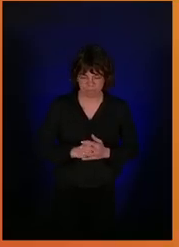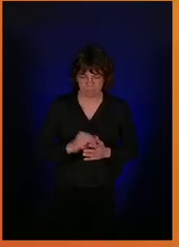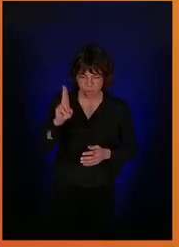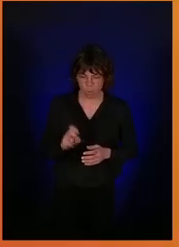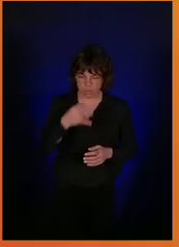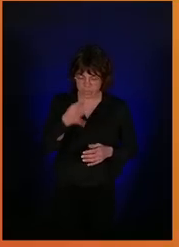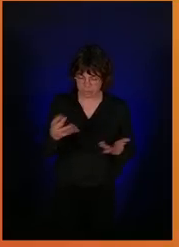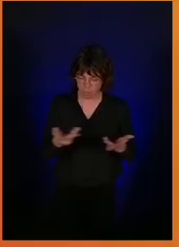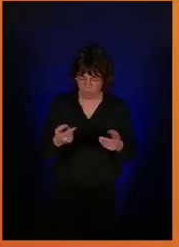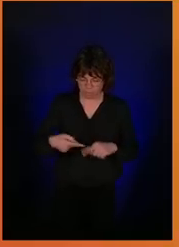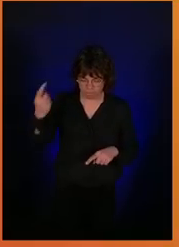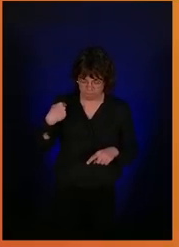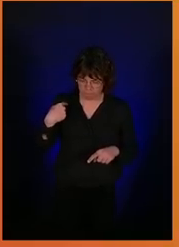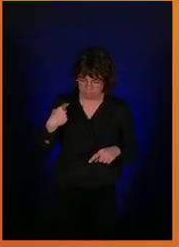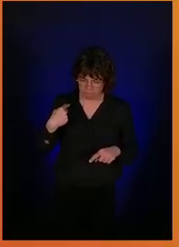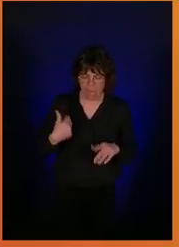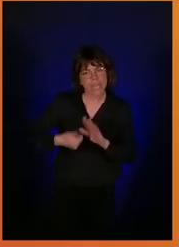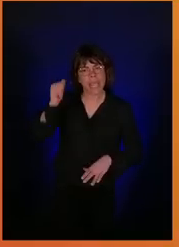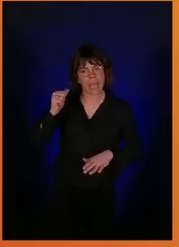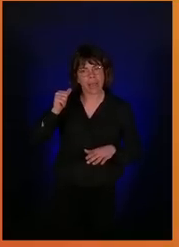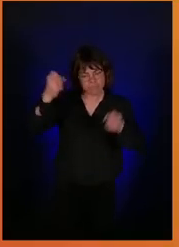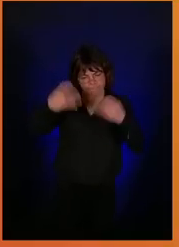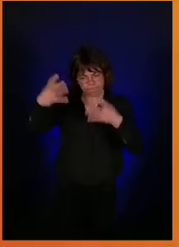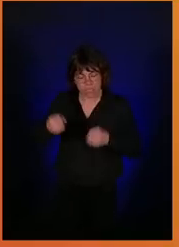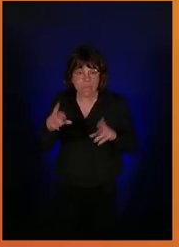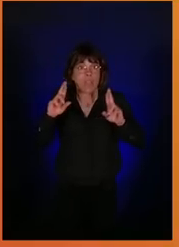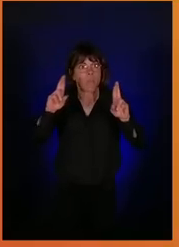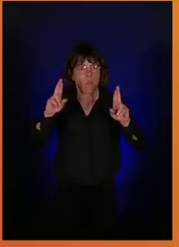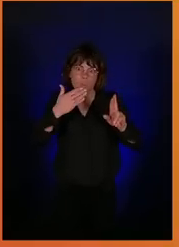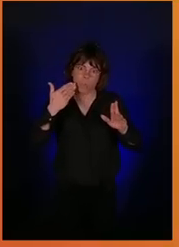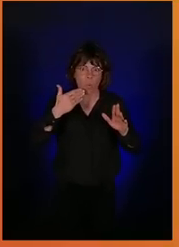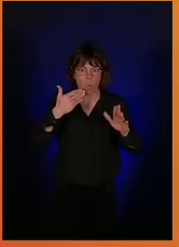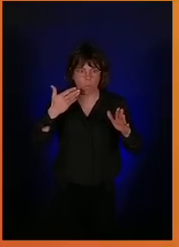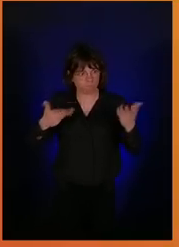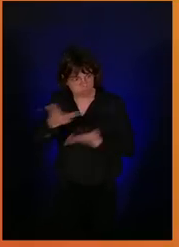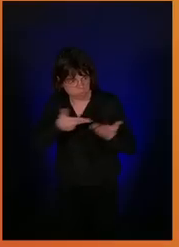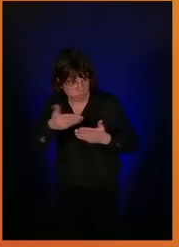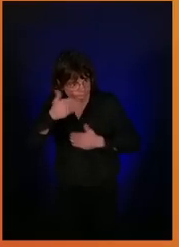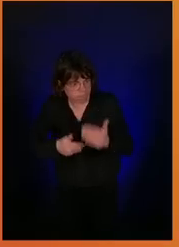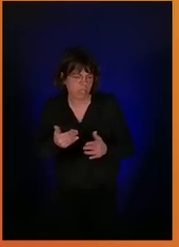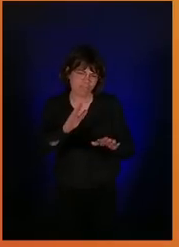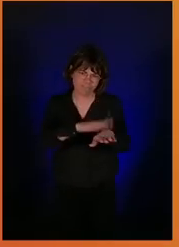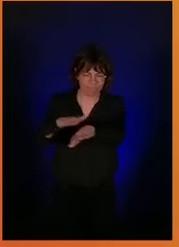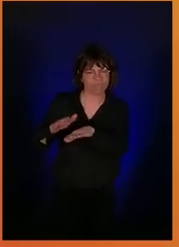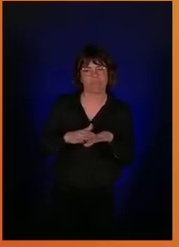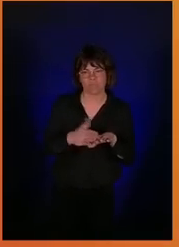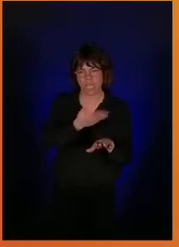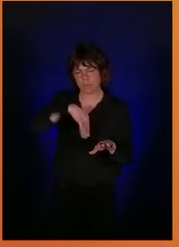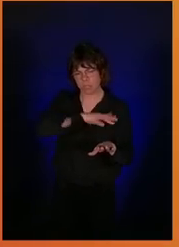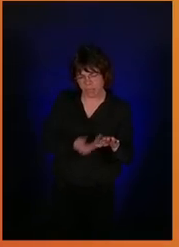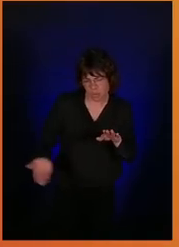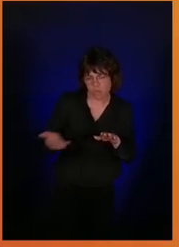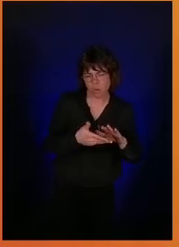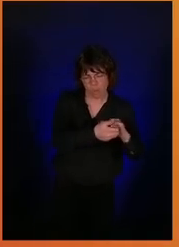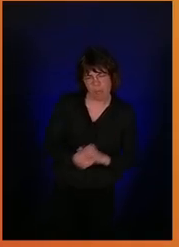intervention, je voulais juste revenir sur les incidents d'hier. J'avais espoir qu'aujourd'hui ça serait un petit peu plus constructif. Donc j'en appelle à la responsabilité de toutes et tous